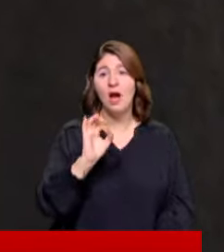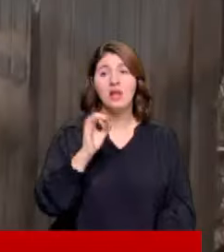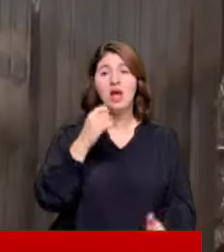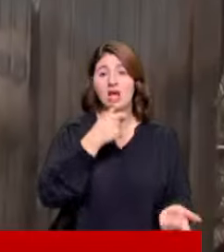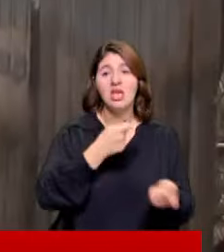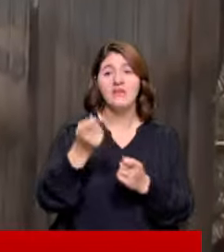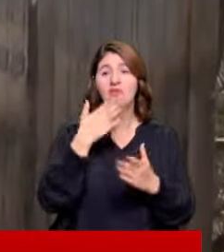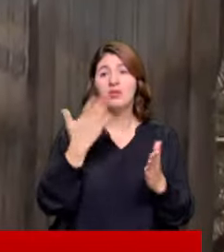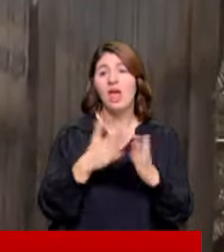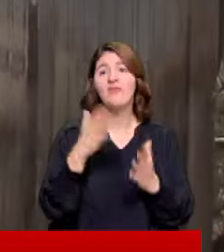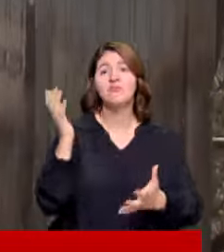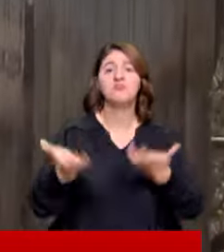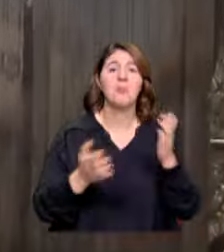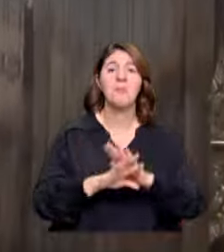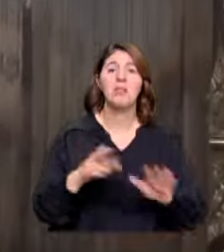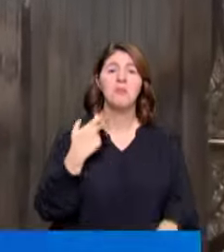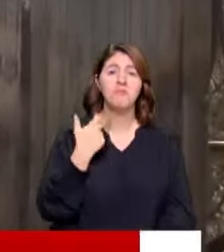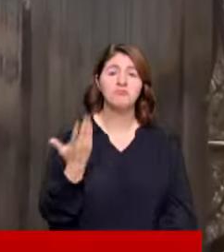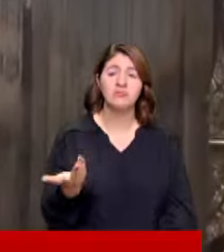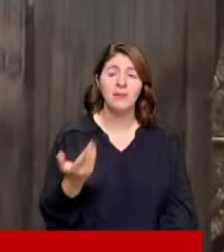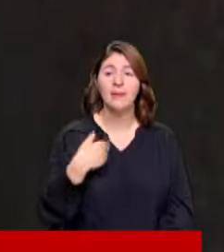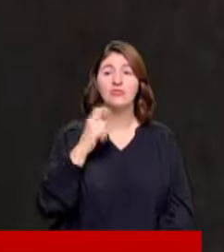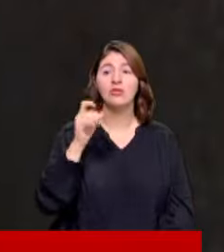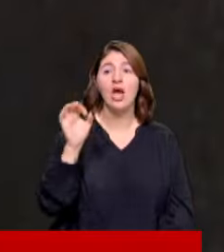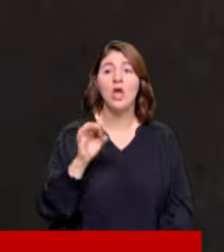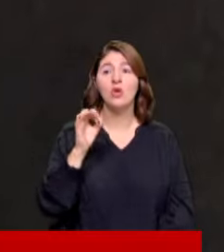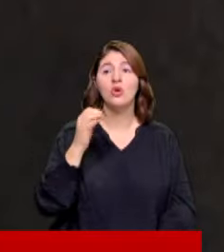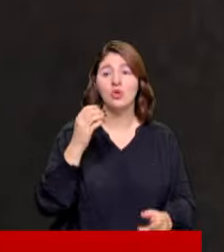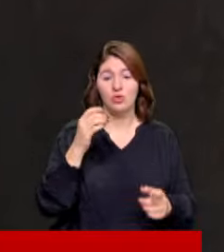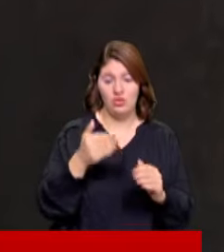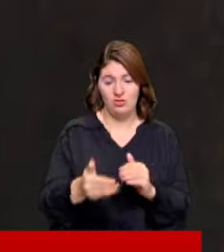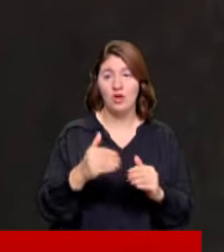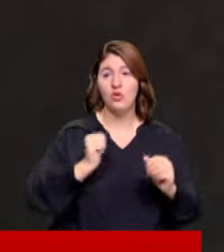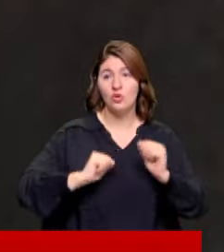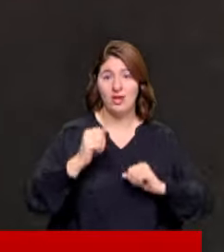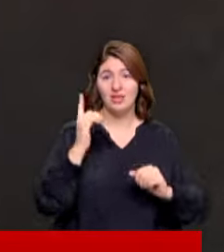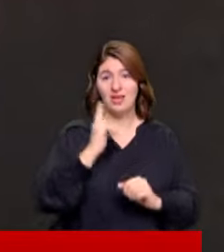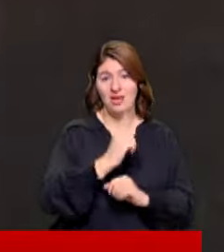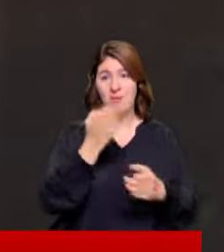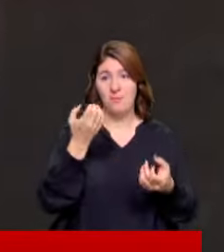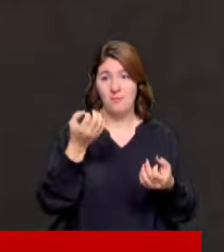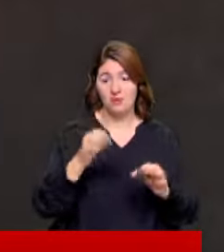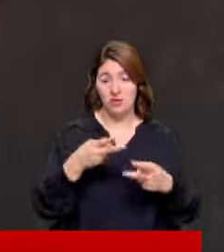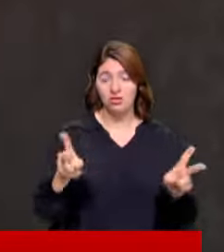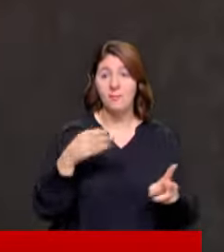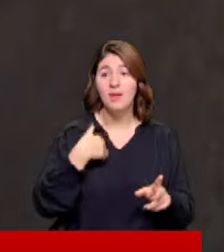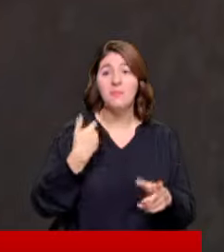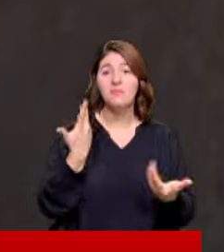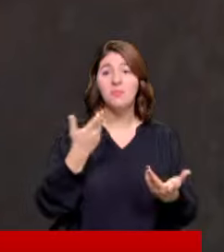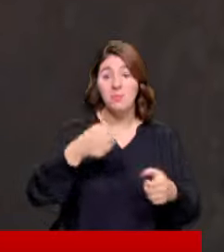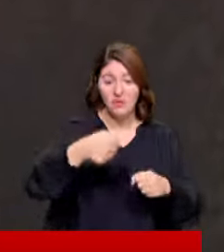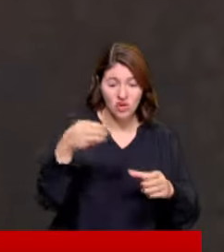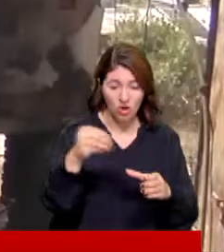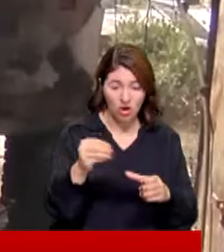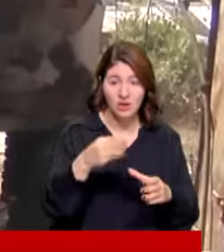itfaiye yoktu ve ev artık alev almıştı. Yani benim 9 Eylül'de üniversitem açılıyor. Yani ne bir bavul var ne bavulu dolduracak